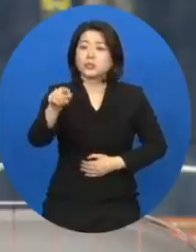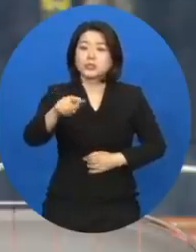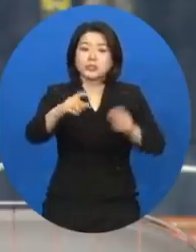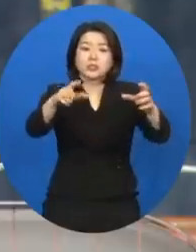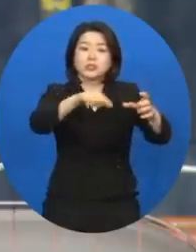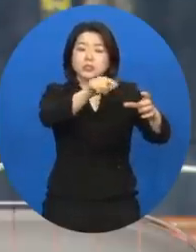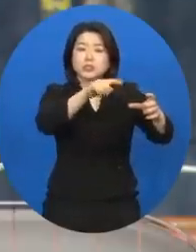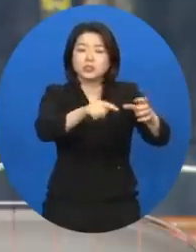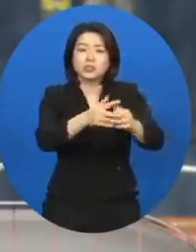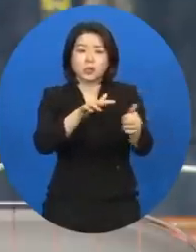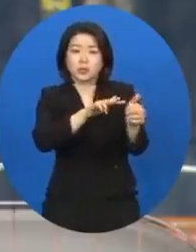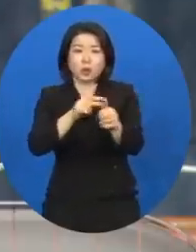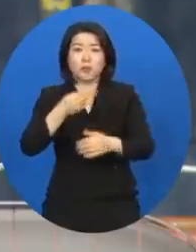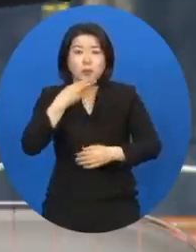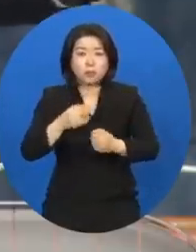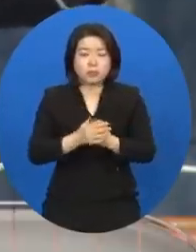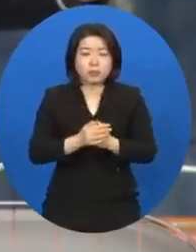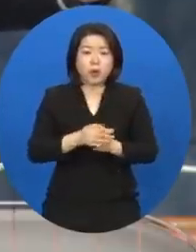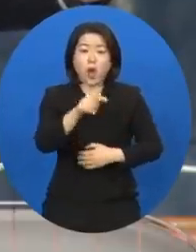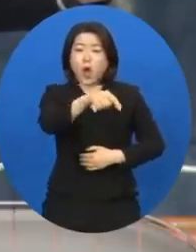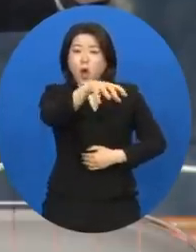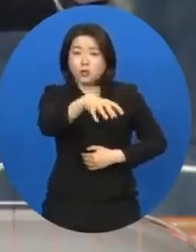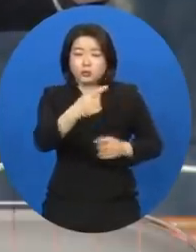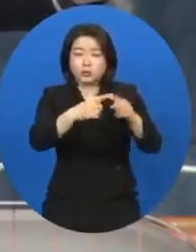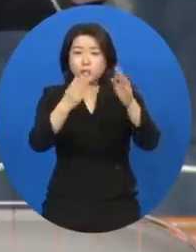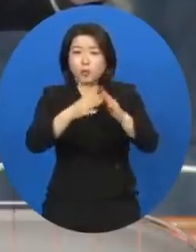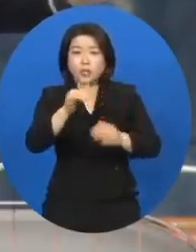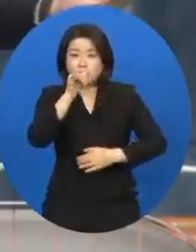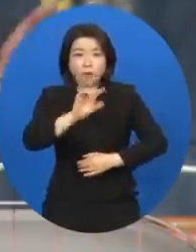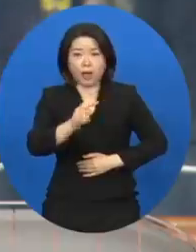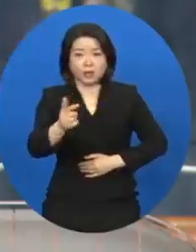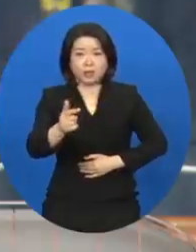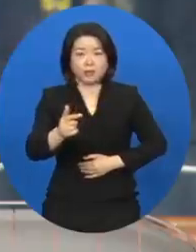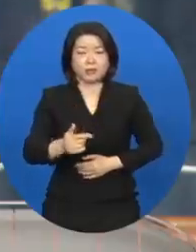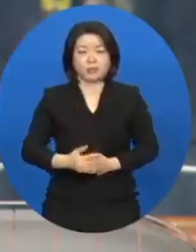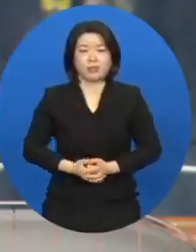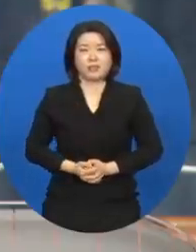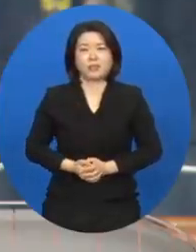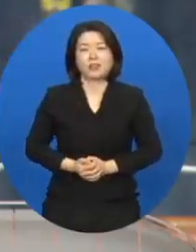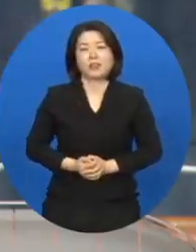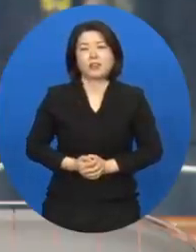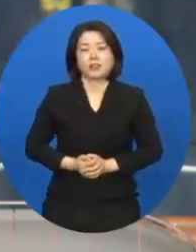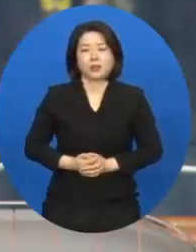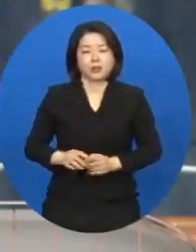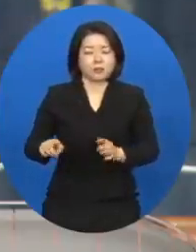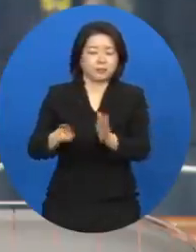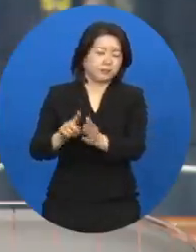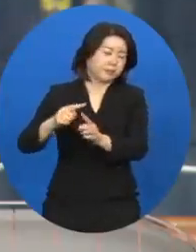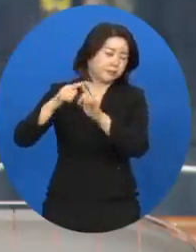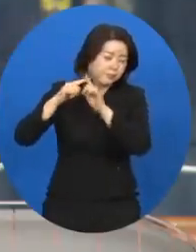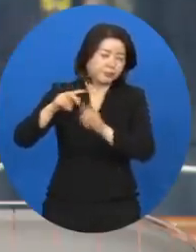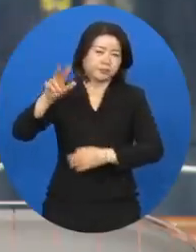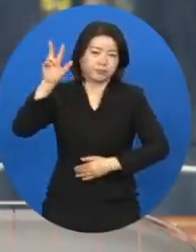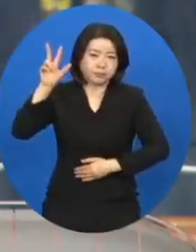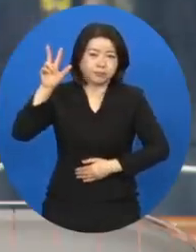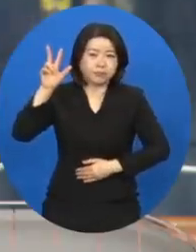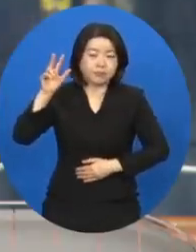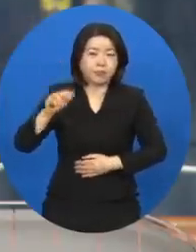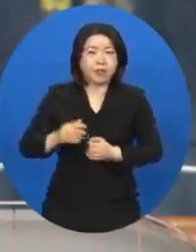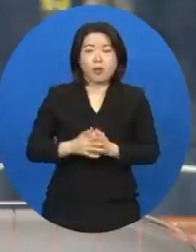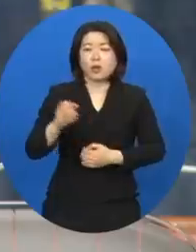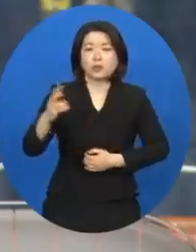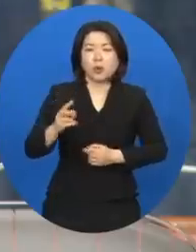없어요. 현지 교회도 있는 것도 아니에요. 순교 각오해야 돼요. 그